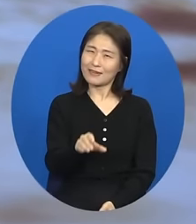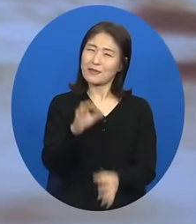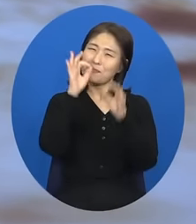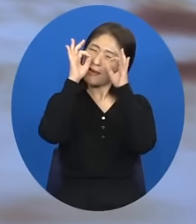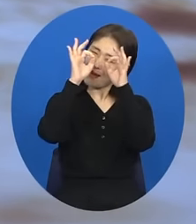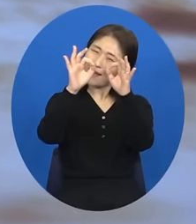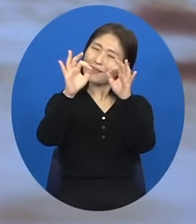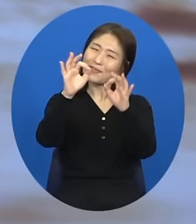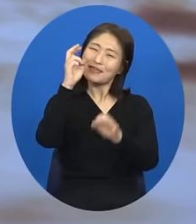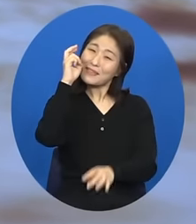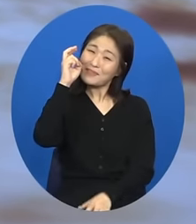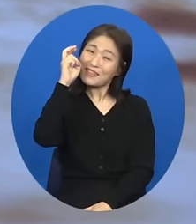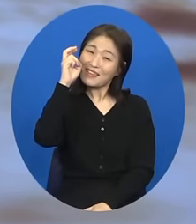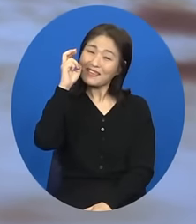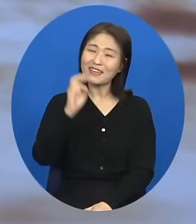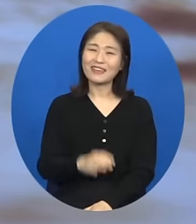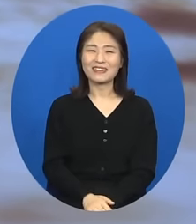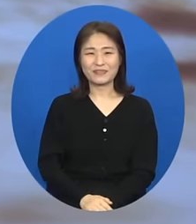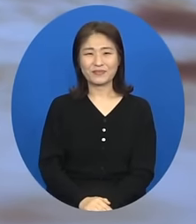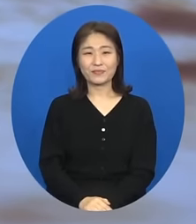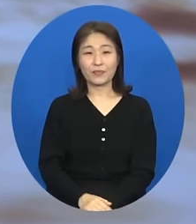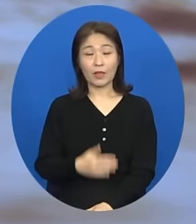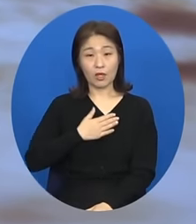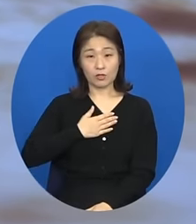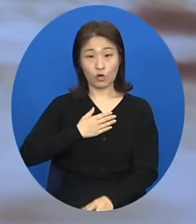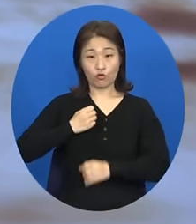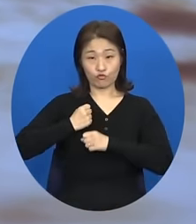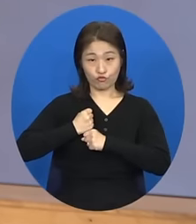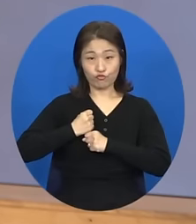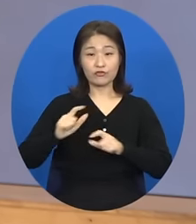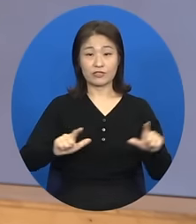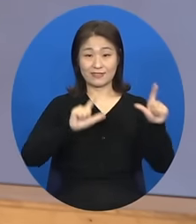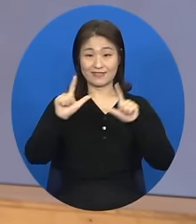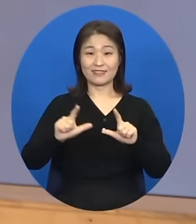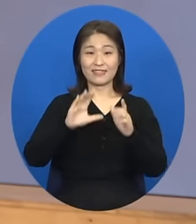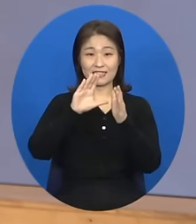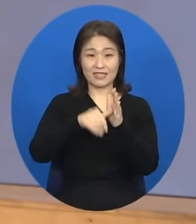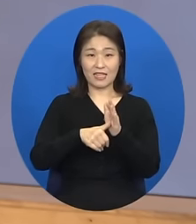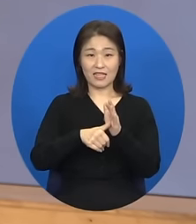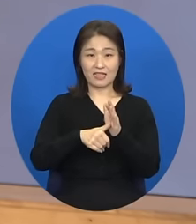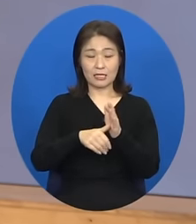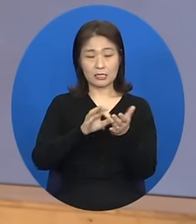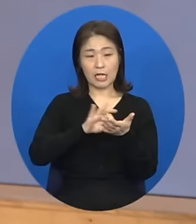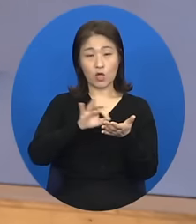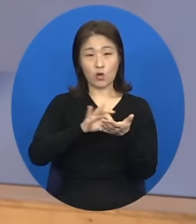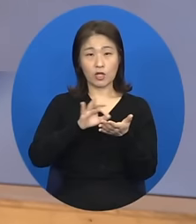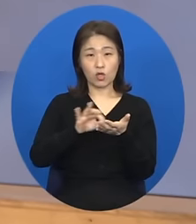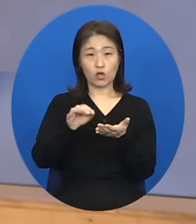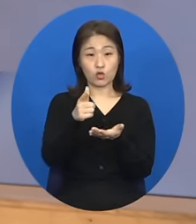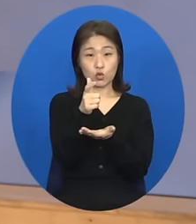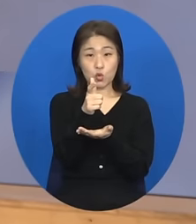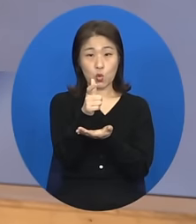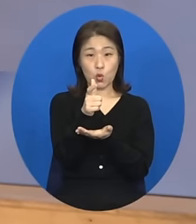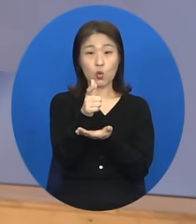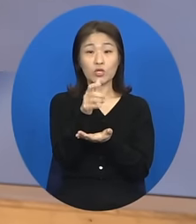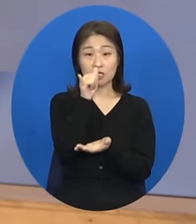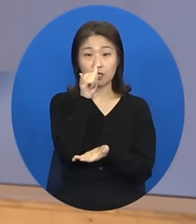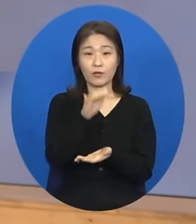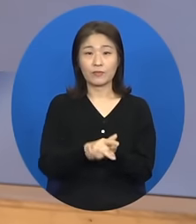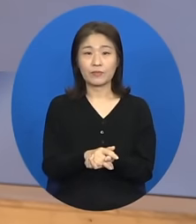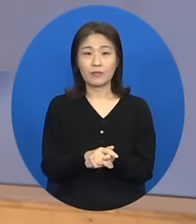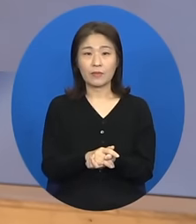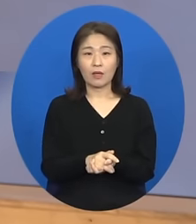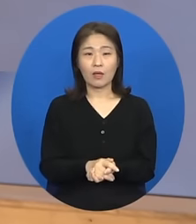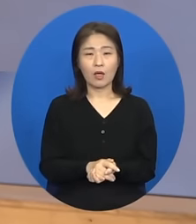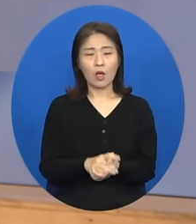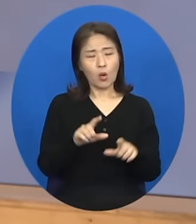제가 군대에 있을 때 사용하던 총이 있었는데요, 그 총은 다른 사람들과는 보통 달랐습니다. 보통